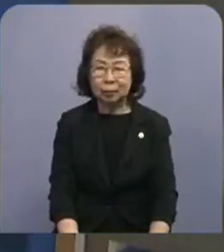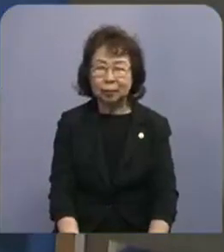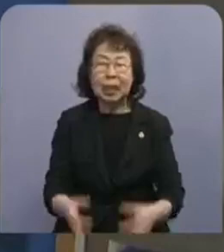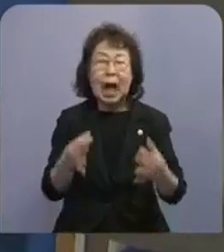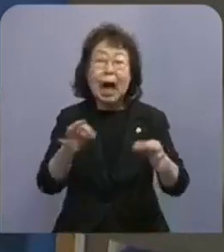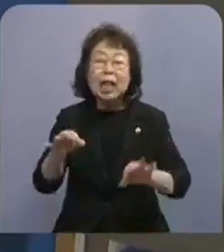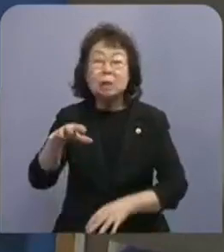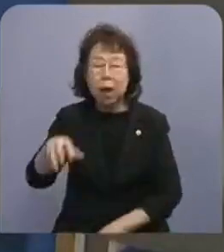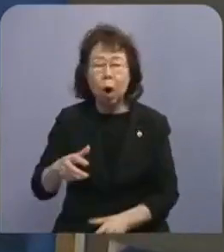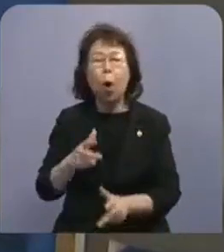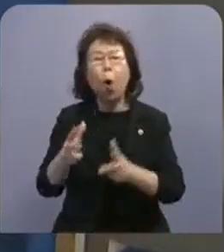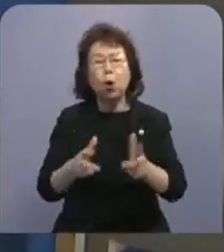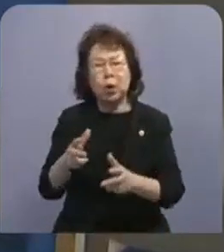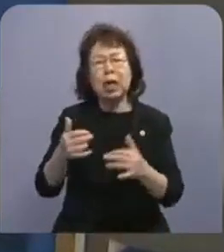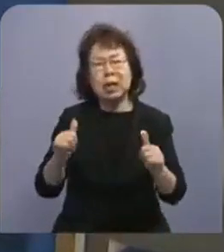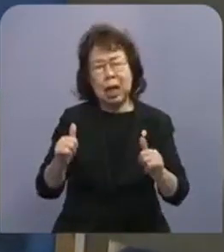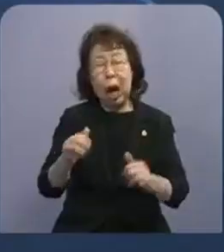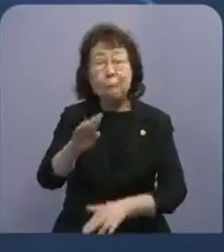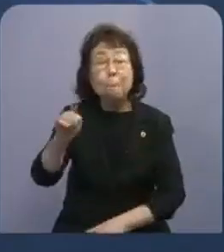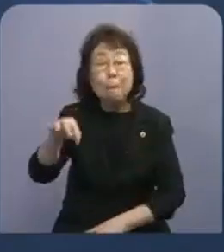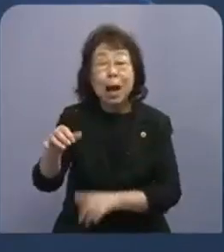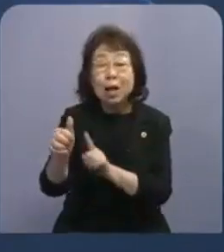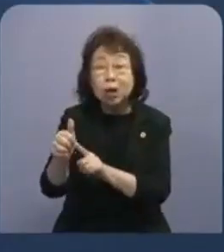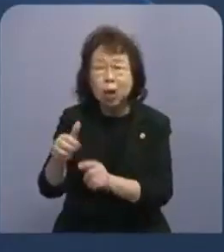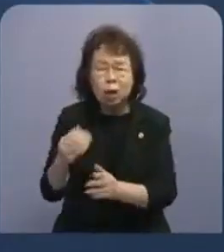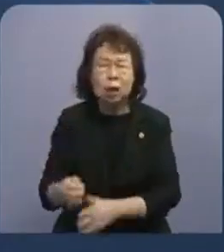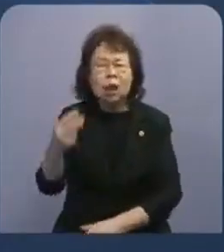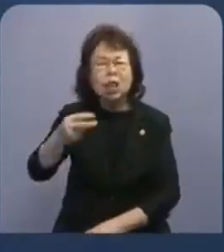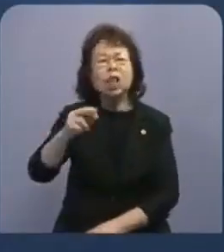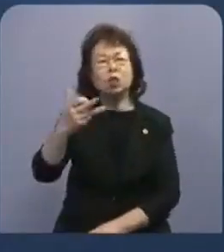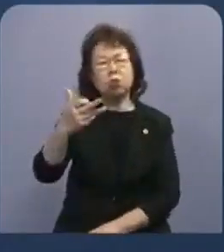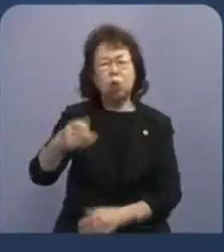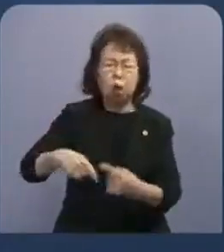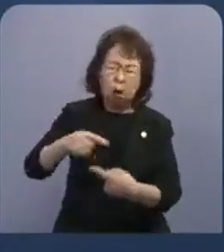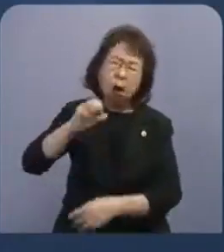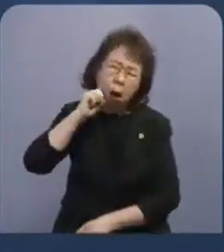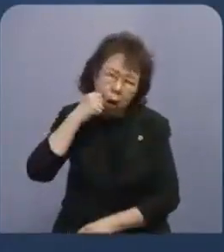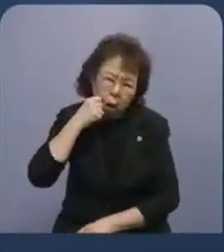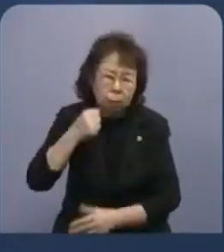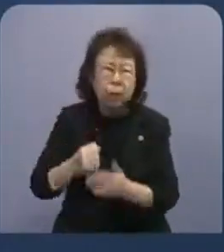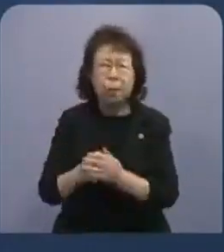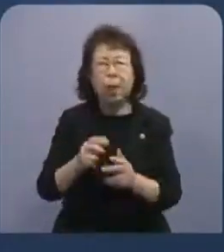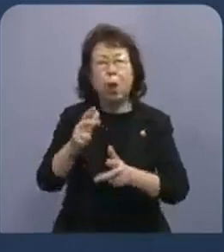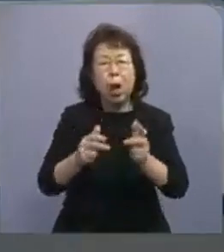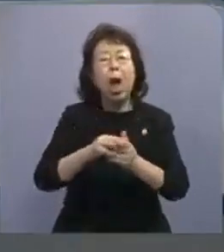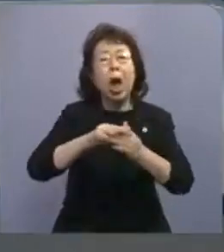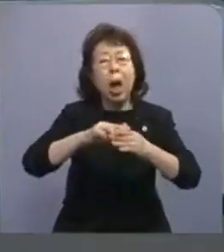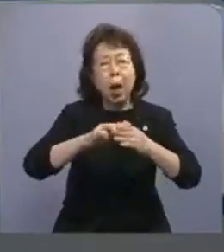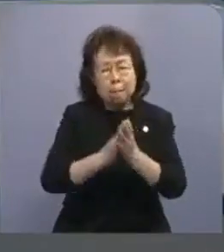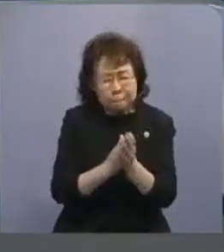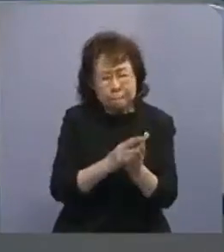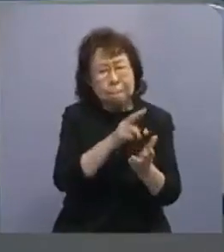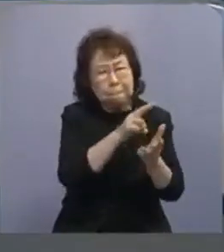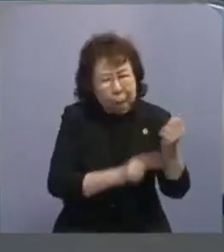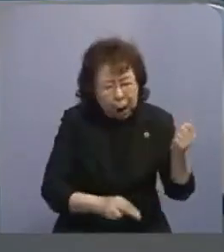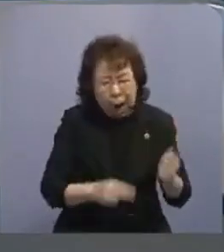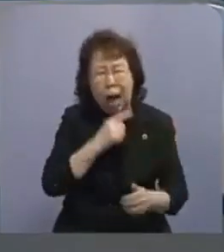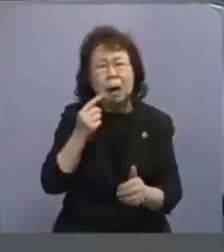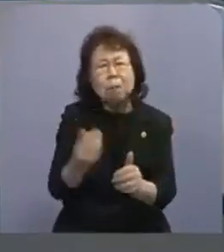김해에서 공장을 운영하는 방건호 대표는 2019년 경영난으로 공장을 매각해 빚을 갚아야 하는 처지에